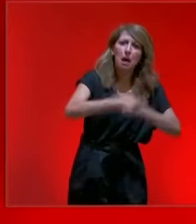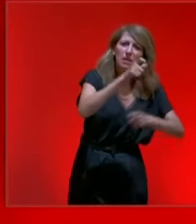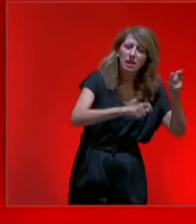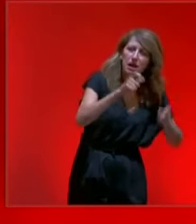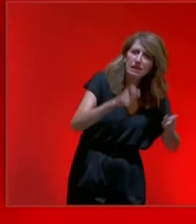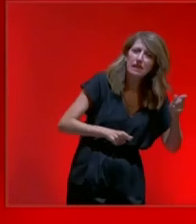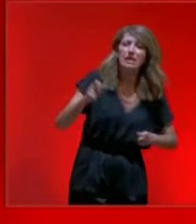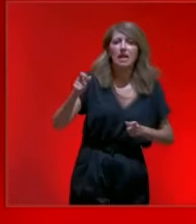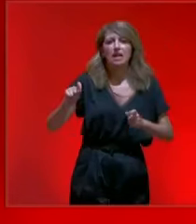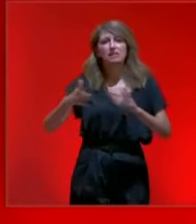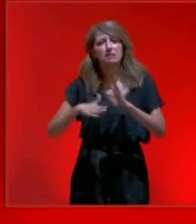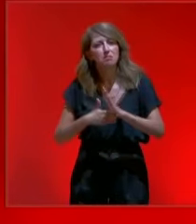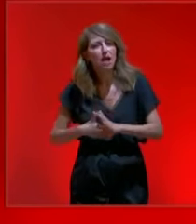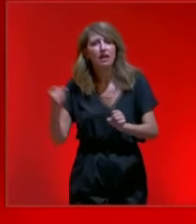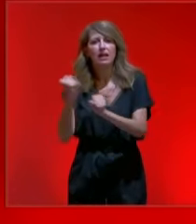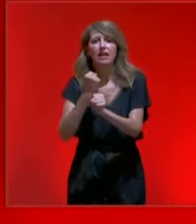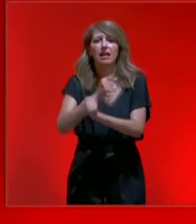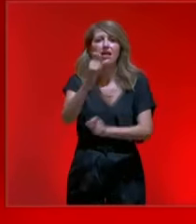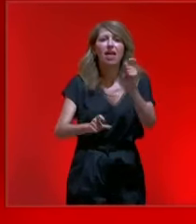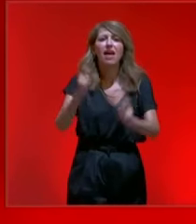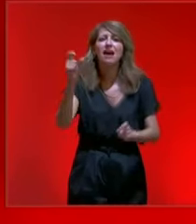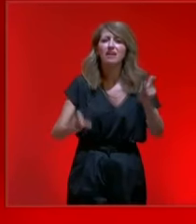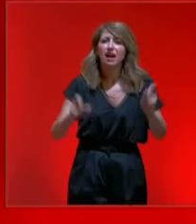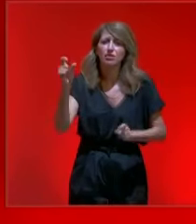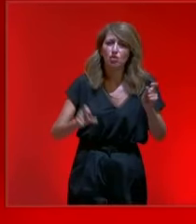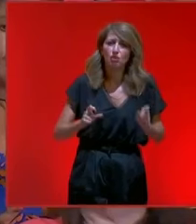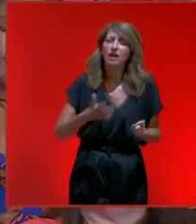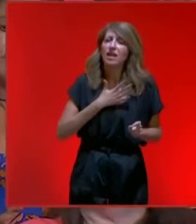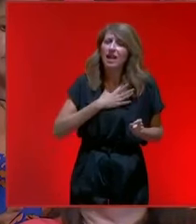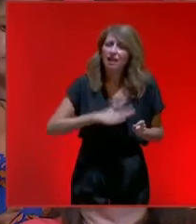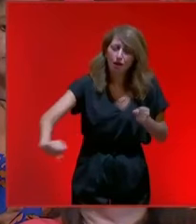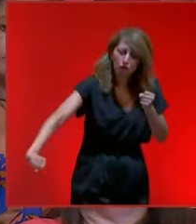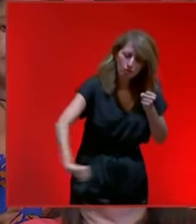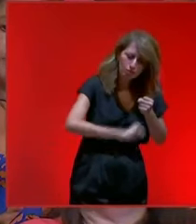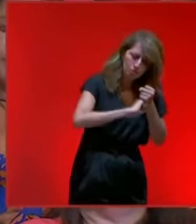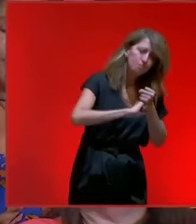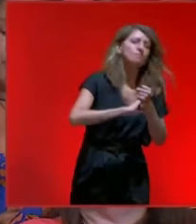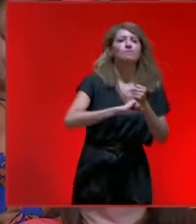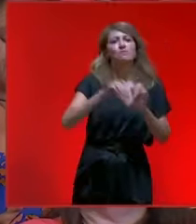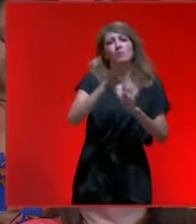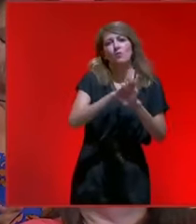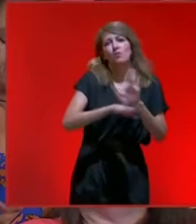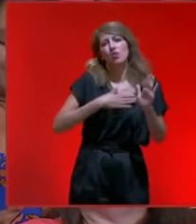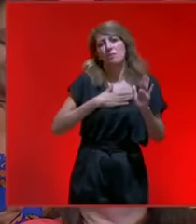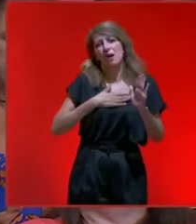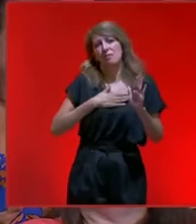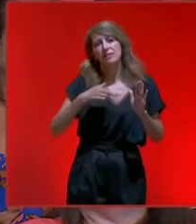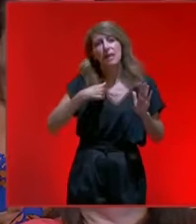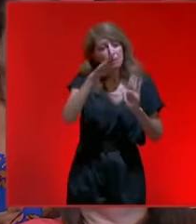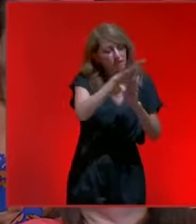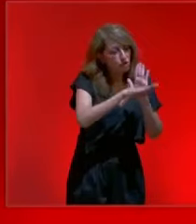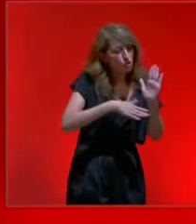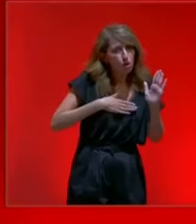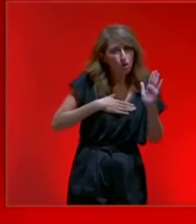είναι ένα κομμάτι του δικού μας προγραμματικού πολιτικού σχεδιασμού. Αλίμονο αν πούμε ότι είμαστε